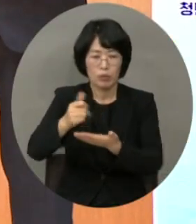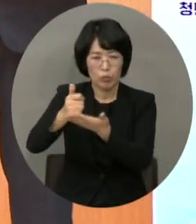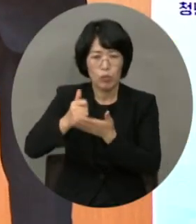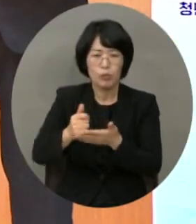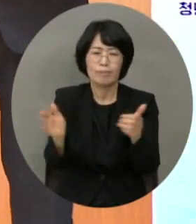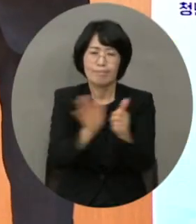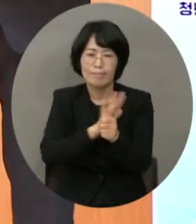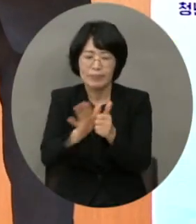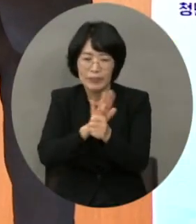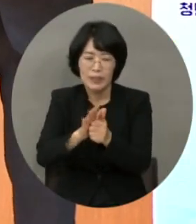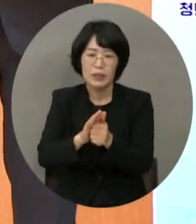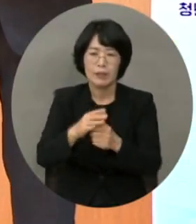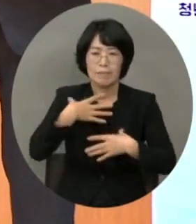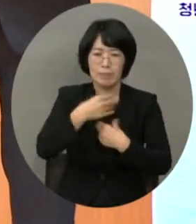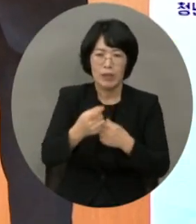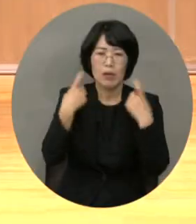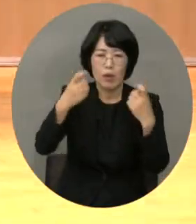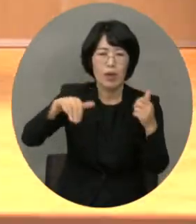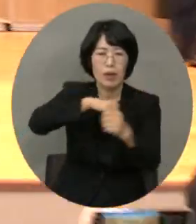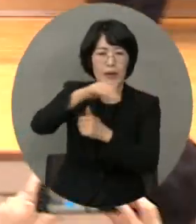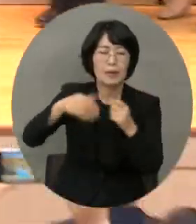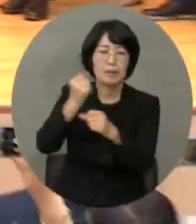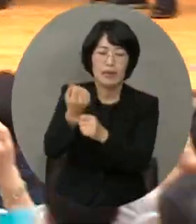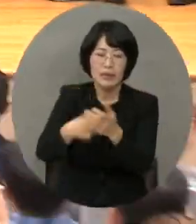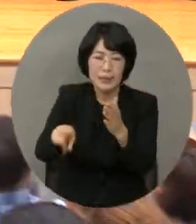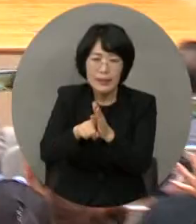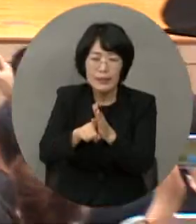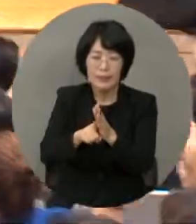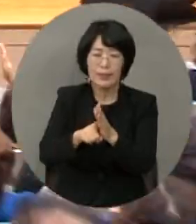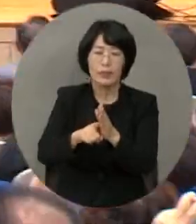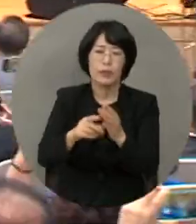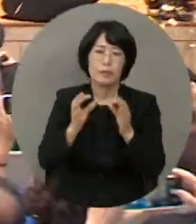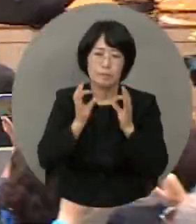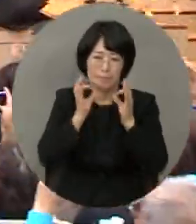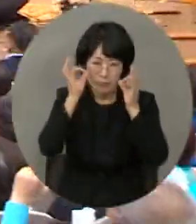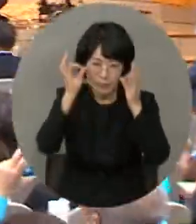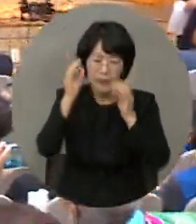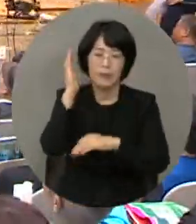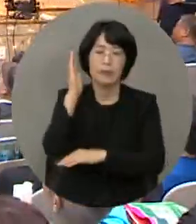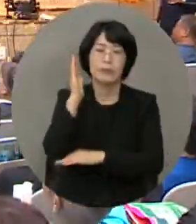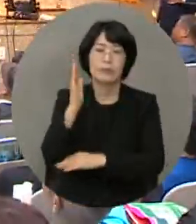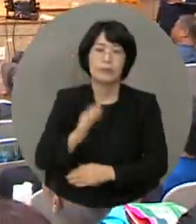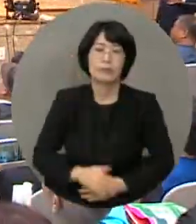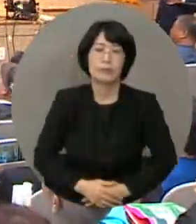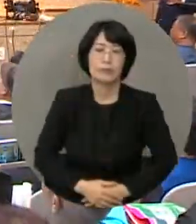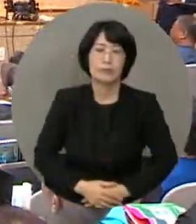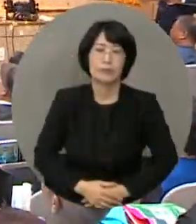서비스, 안전한 관광 환경 조성을 위해 최선을 다하겠다고 강조했습니다.